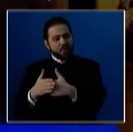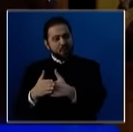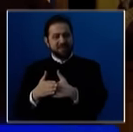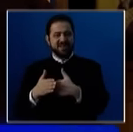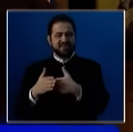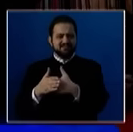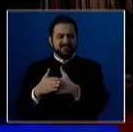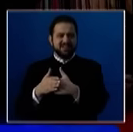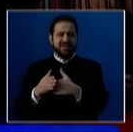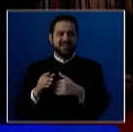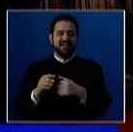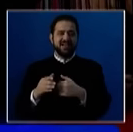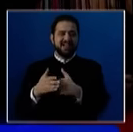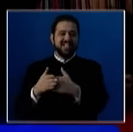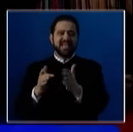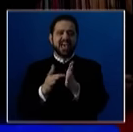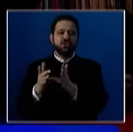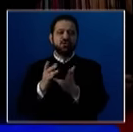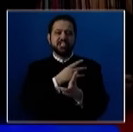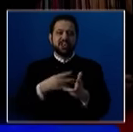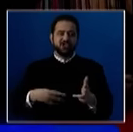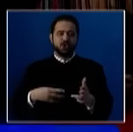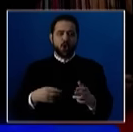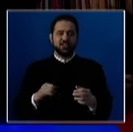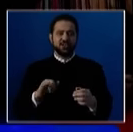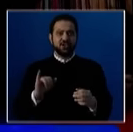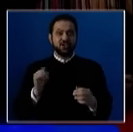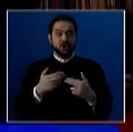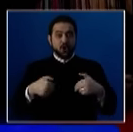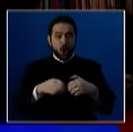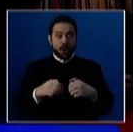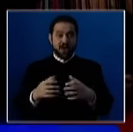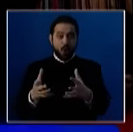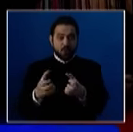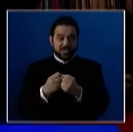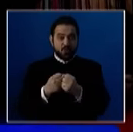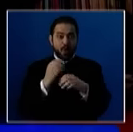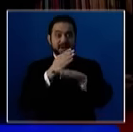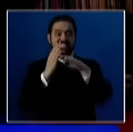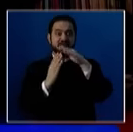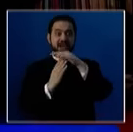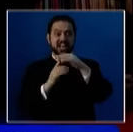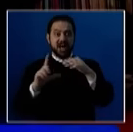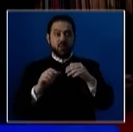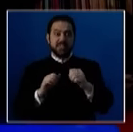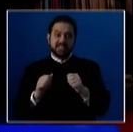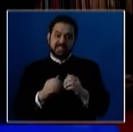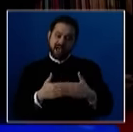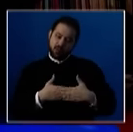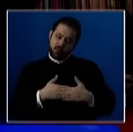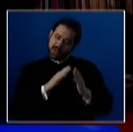niciodată de ajuns, lângă Hristos, te vei molipsi de smerenia Lui. stând lângă inima